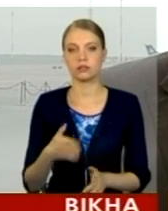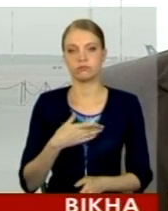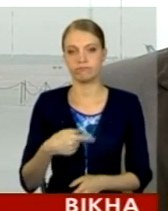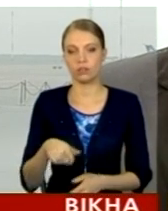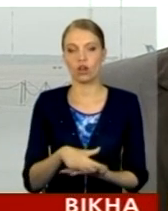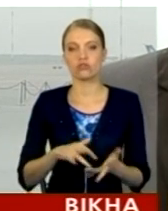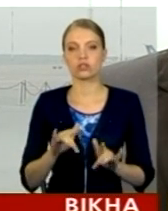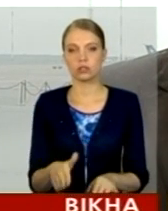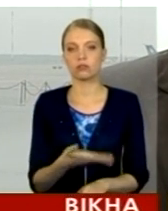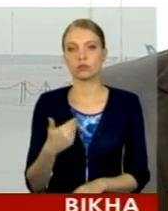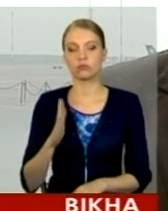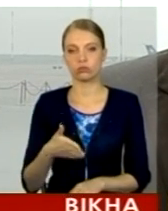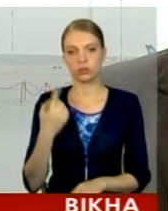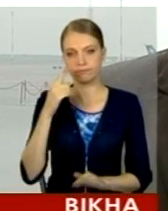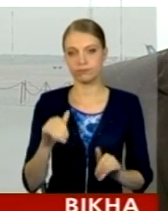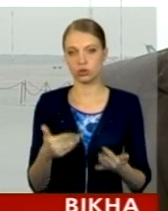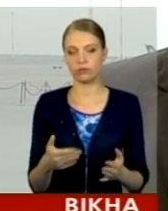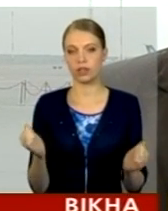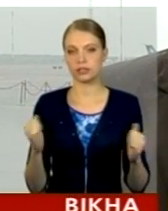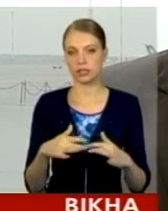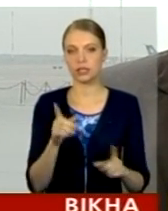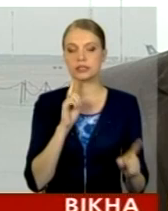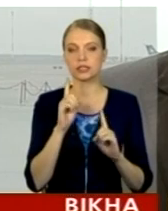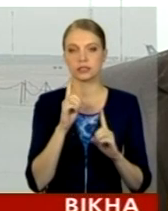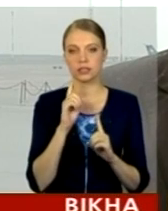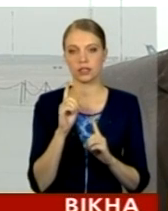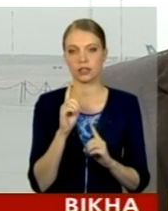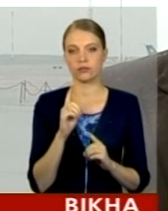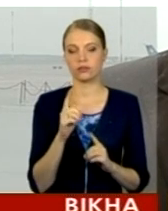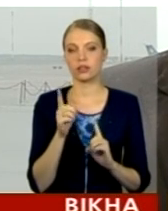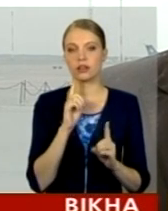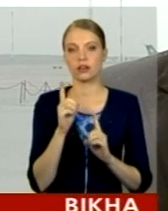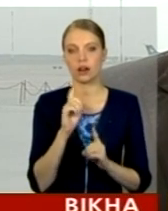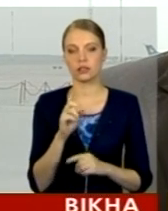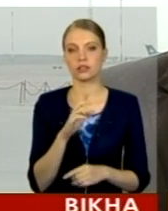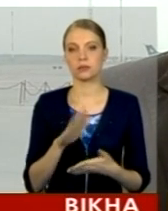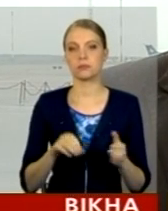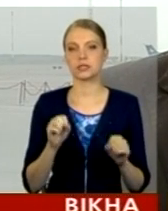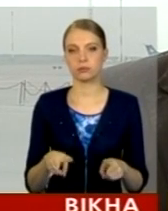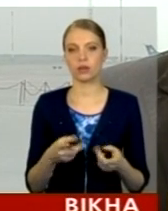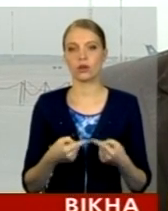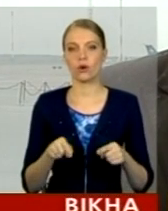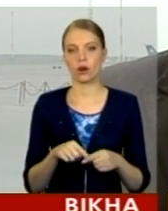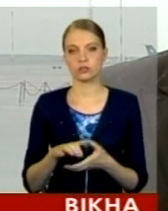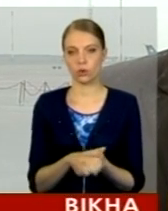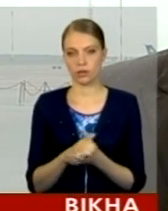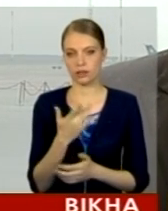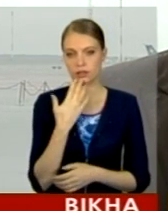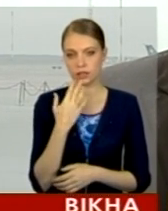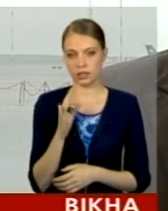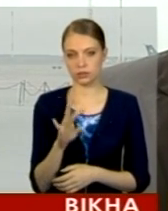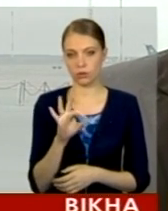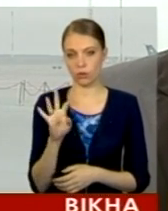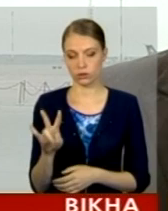дій. Ми будемо ініціювати скликання засідання Ради безпеки Організації Об'єднаних Націй,